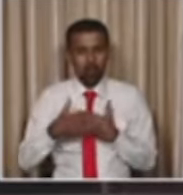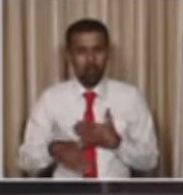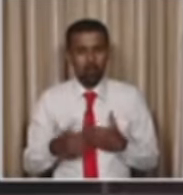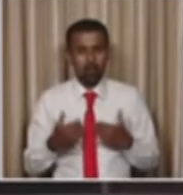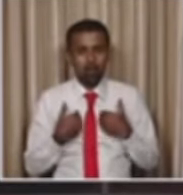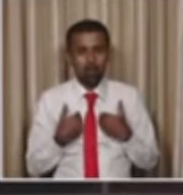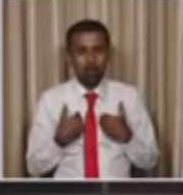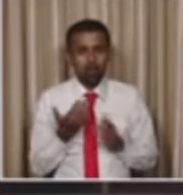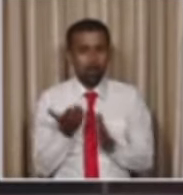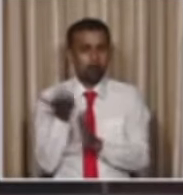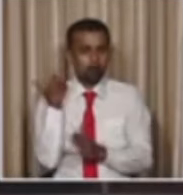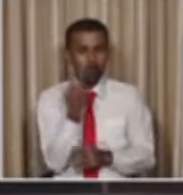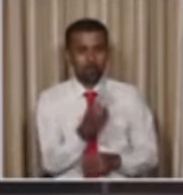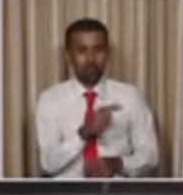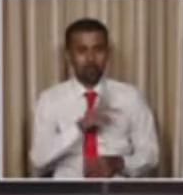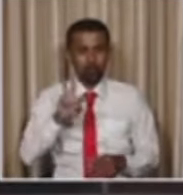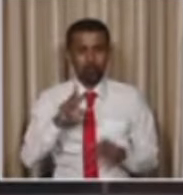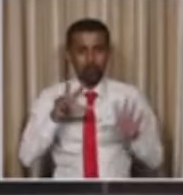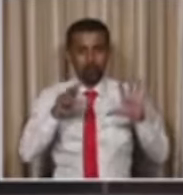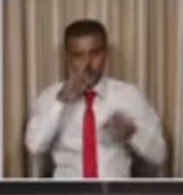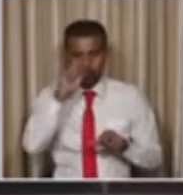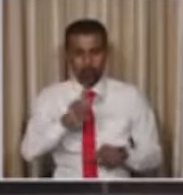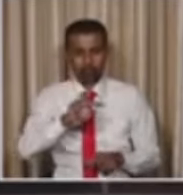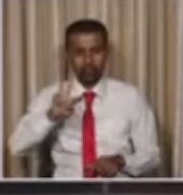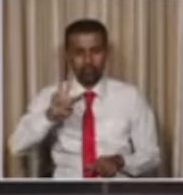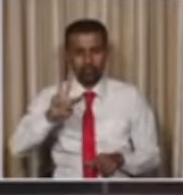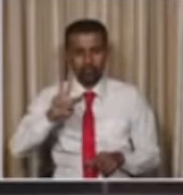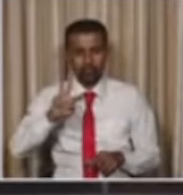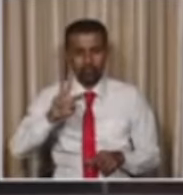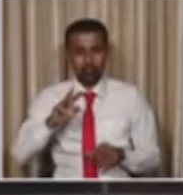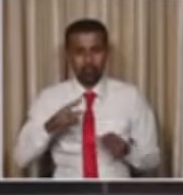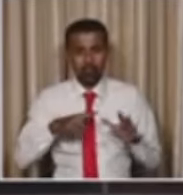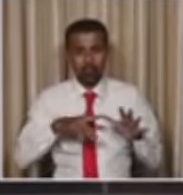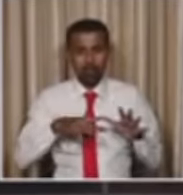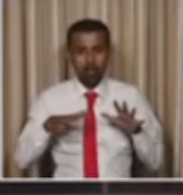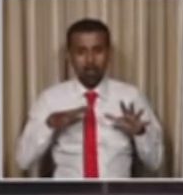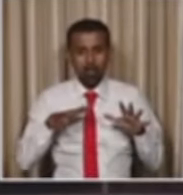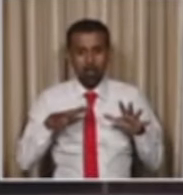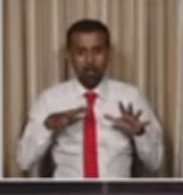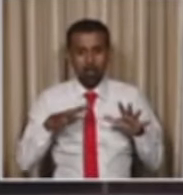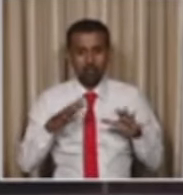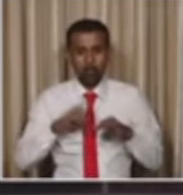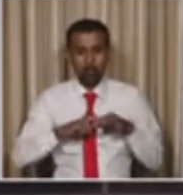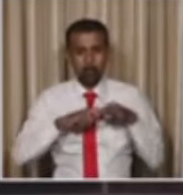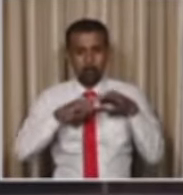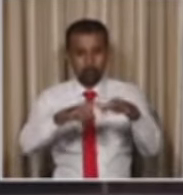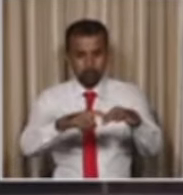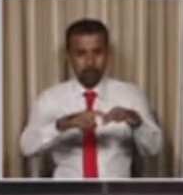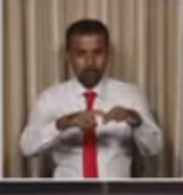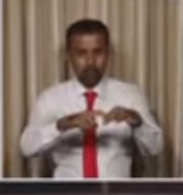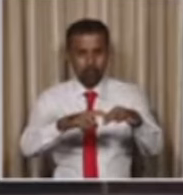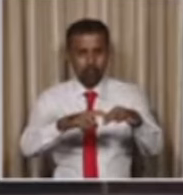තිබෙනවා. පෞගිය 2023 අටවැනි මාසේ 23 වෙනිදා වනජීවී ප්‍රශ්නයක් පිළිබඳව අපි පාර්ලිමේන්තුවට ප්‍රශ්නයක්